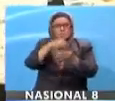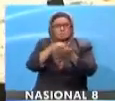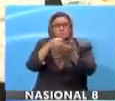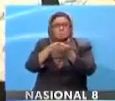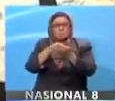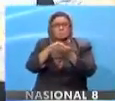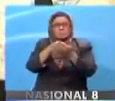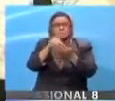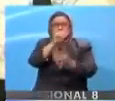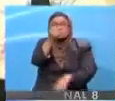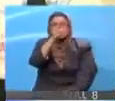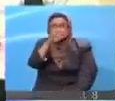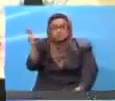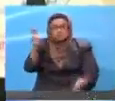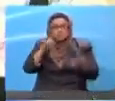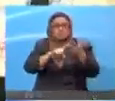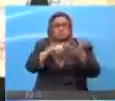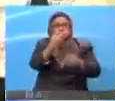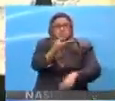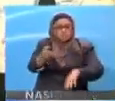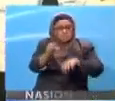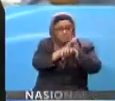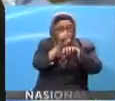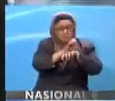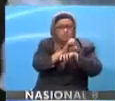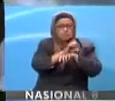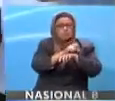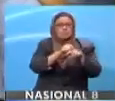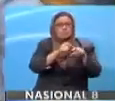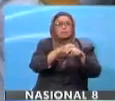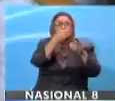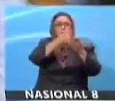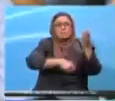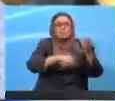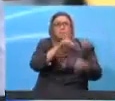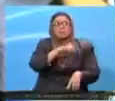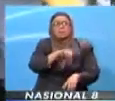RM10,311 serta barang kemas bernilai RM150,000.